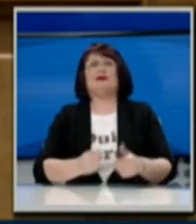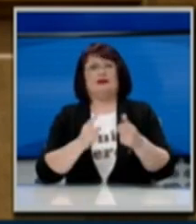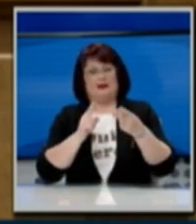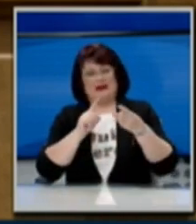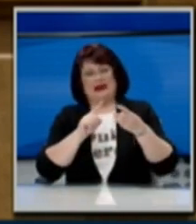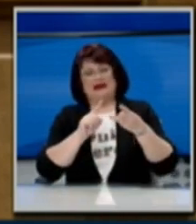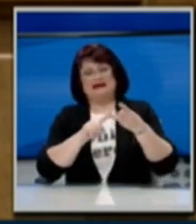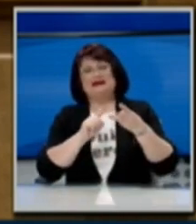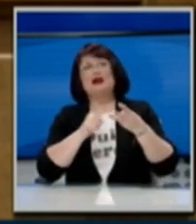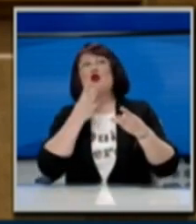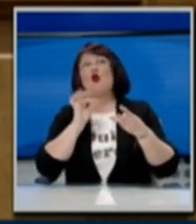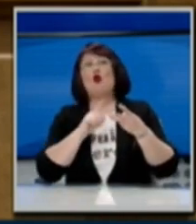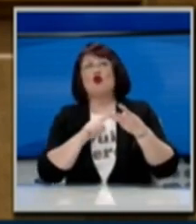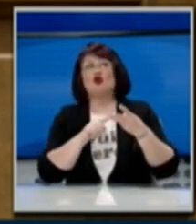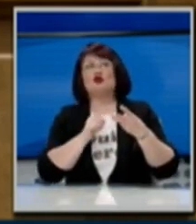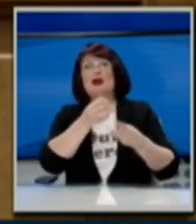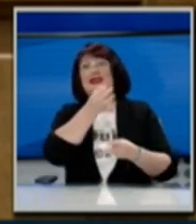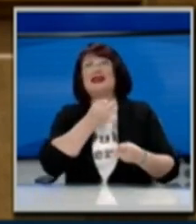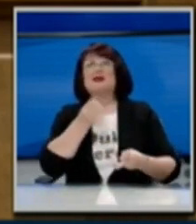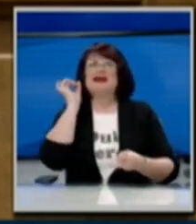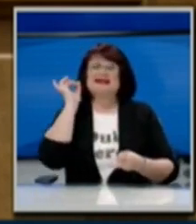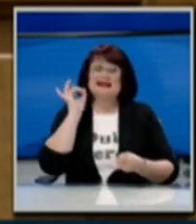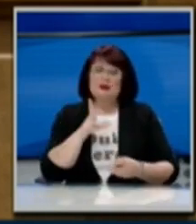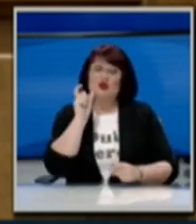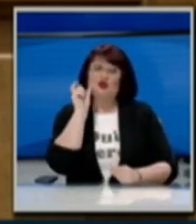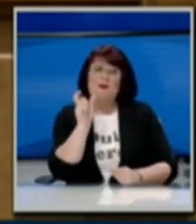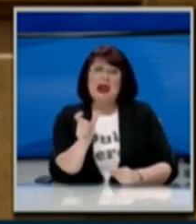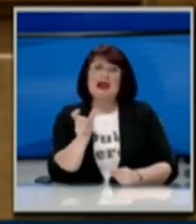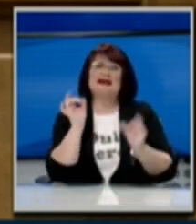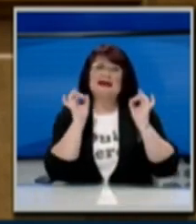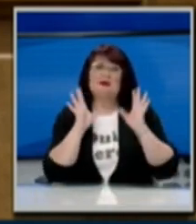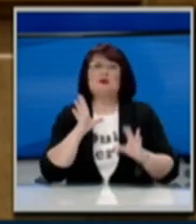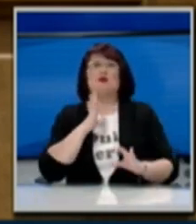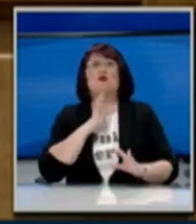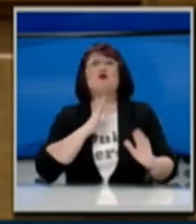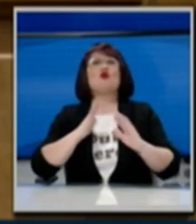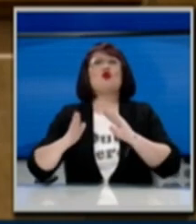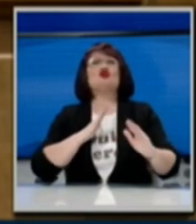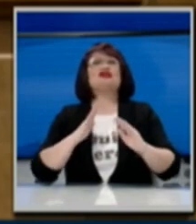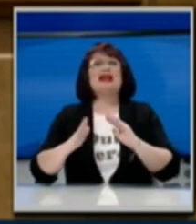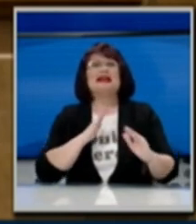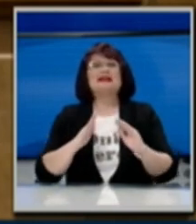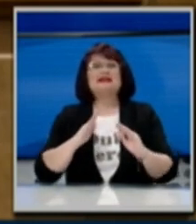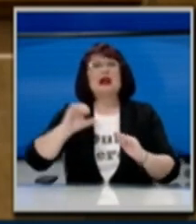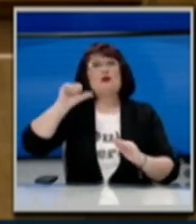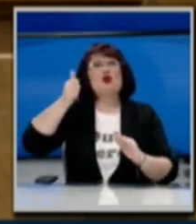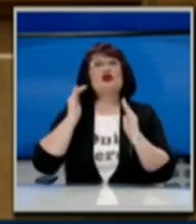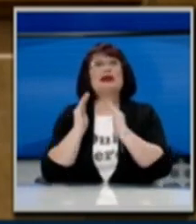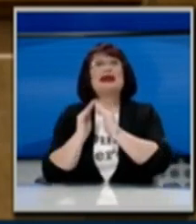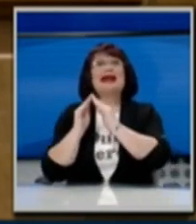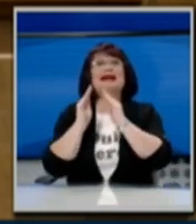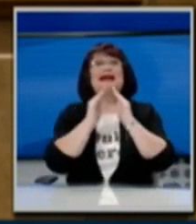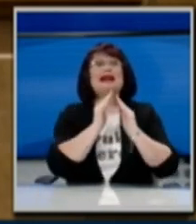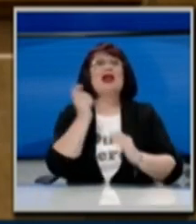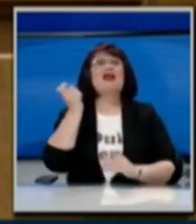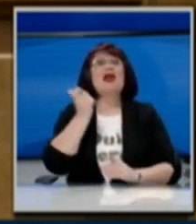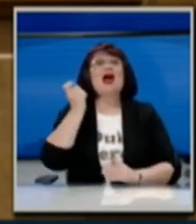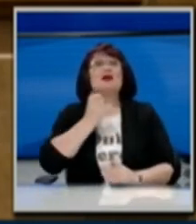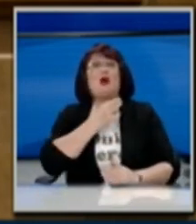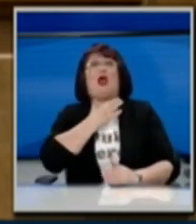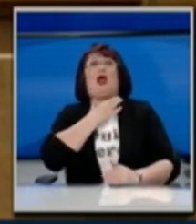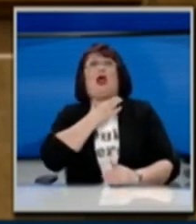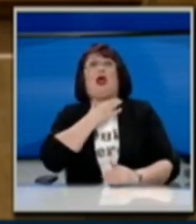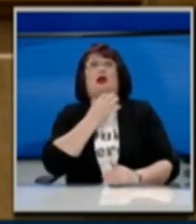λόγος, γιατί δεν είπατε λέξη για την προστασία της πρώτης κατοικίας και την προστασία των δανειοληπτών και